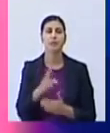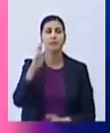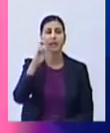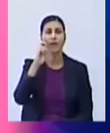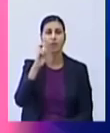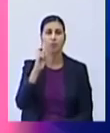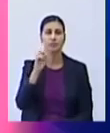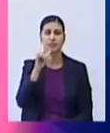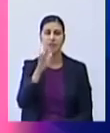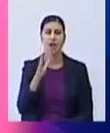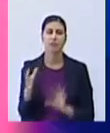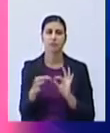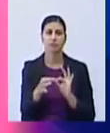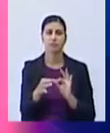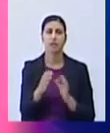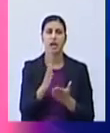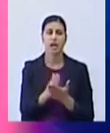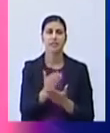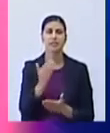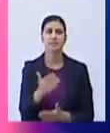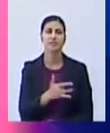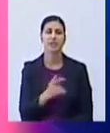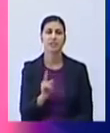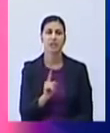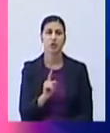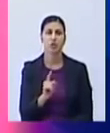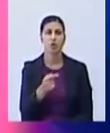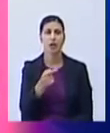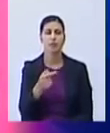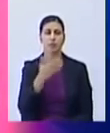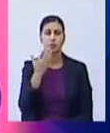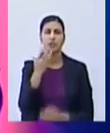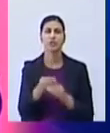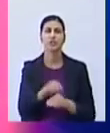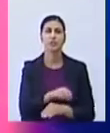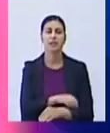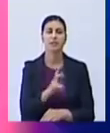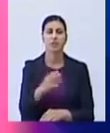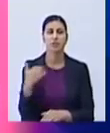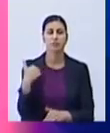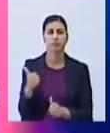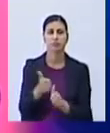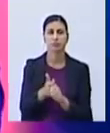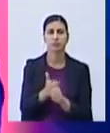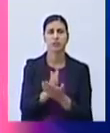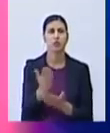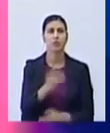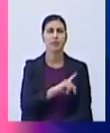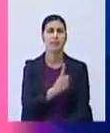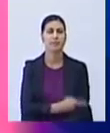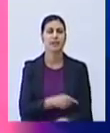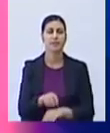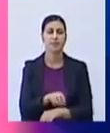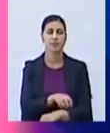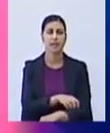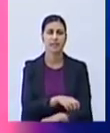მთავრობის სატელიტი. ამ შემთხვევაში არის იმის ვერსიაც, რომ არ არის გამორიცხული თქვენ პარტიასაც უმაგრებდეს, რომელიმე მძლავრი პარტია